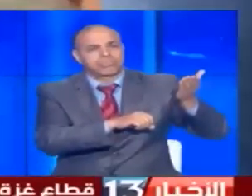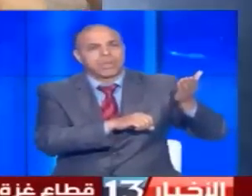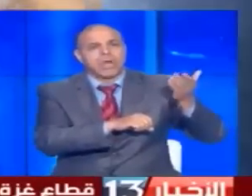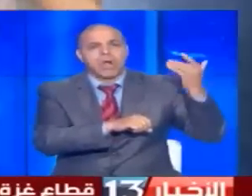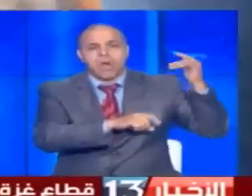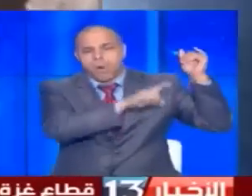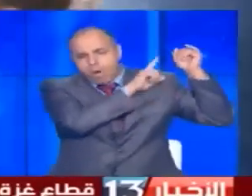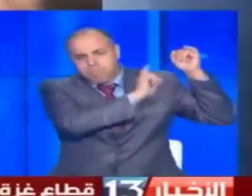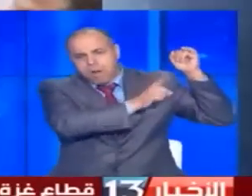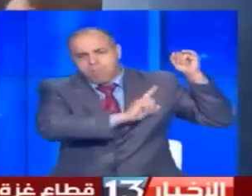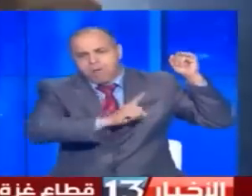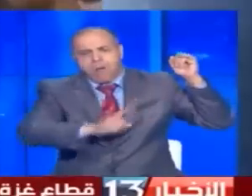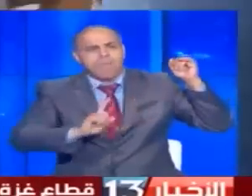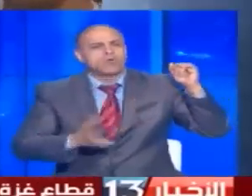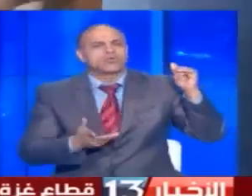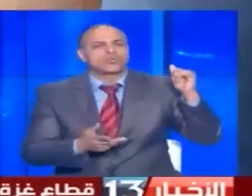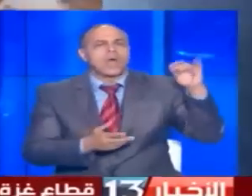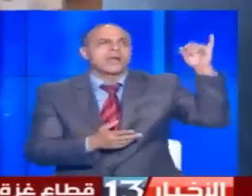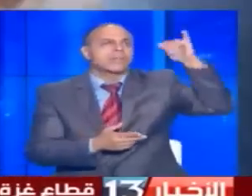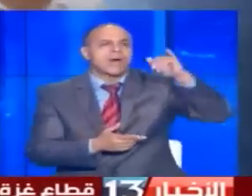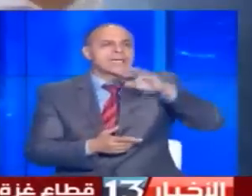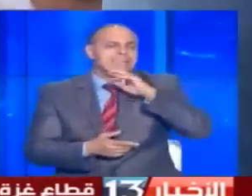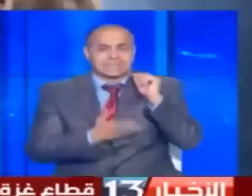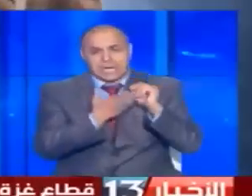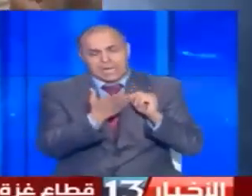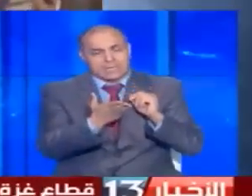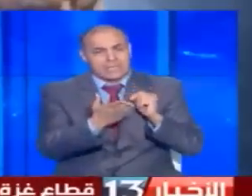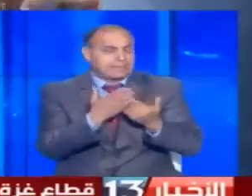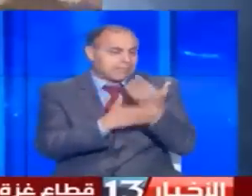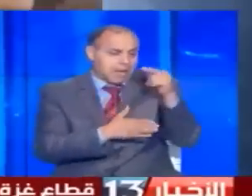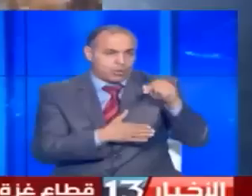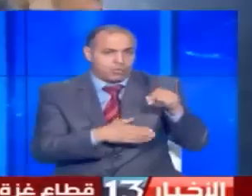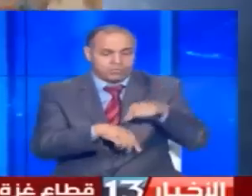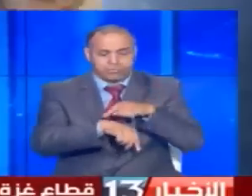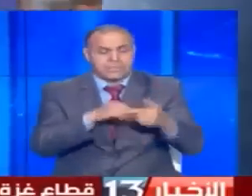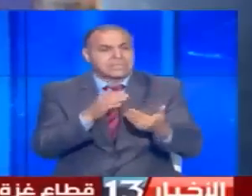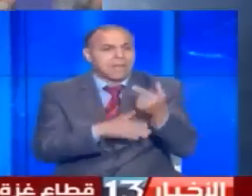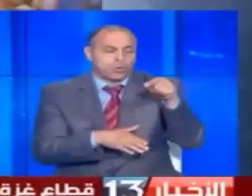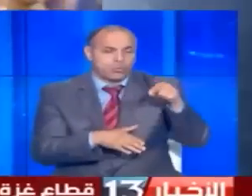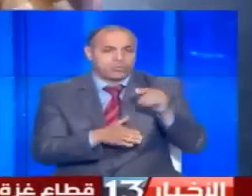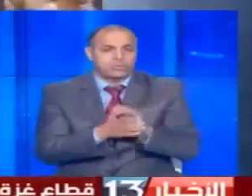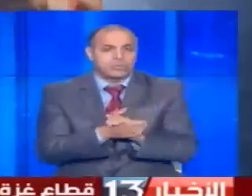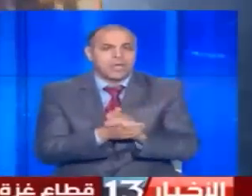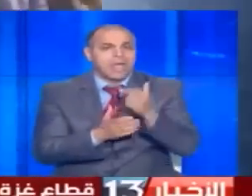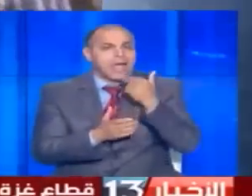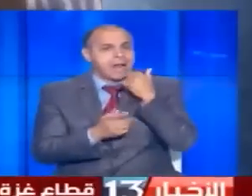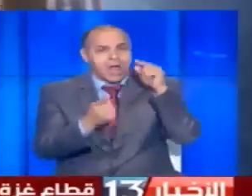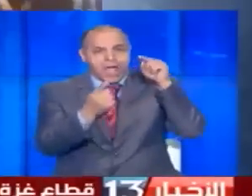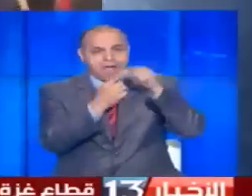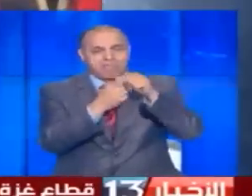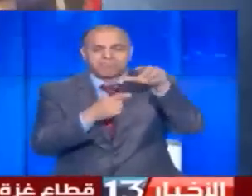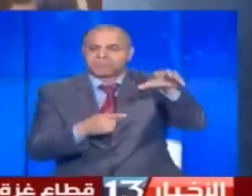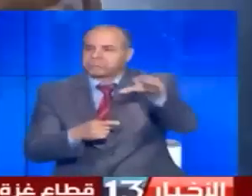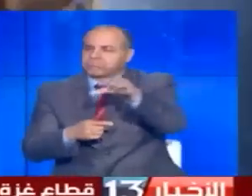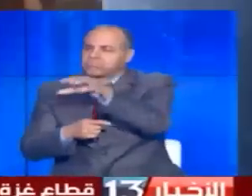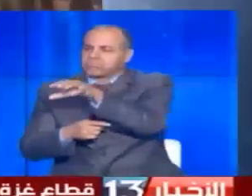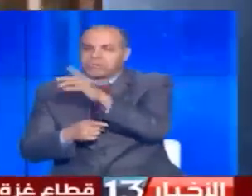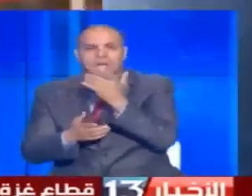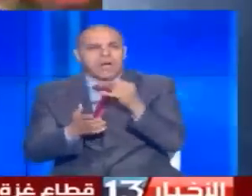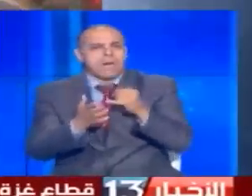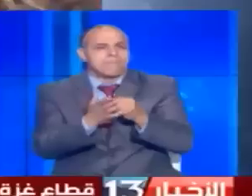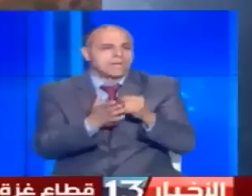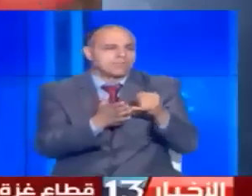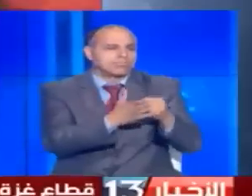سلسلة غارات نفذتها طائرات الاحتلال الإسرائيلي في ساعات الصباح الأولى على أهداف متفرقة في بيت